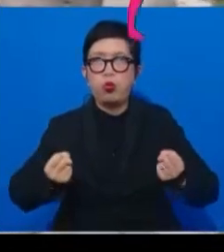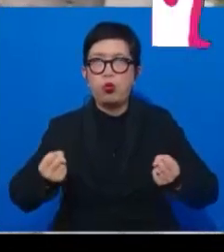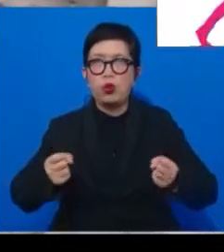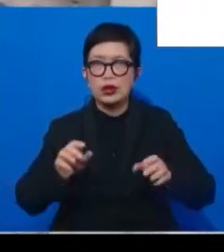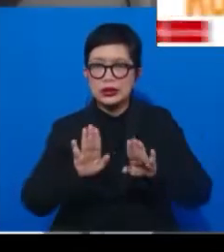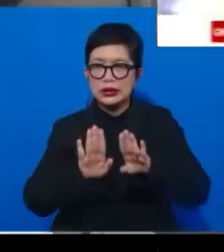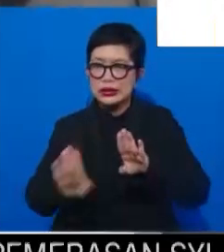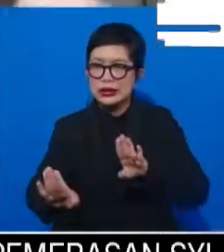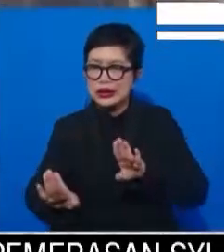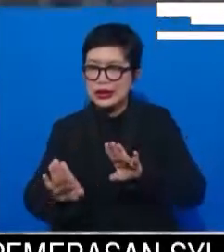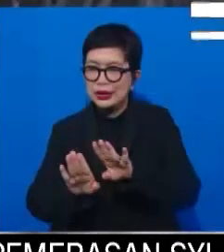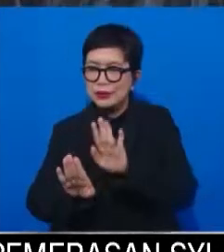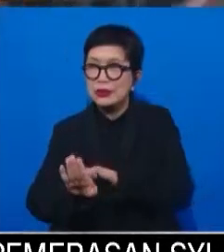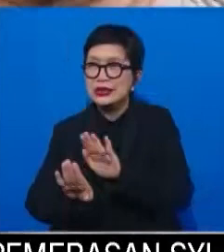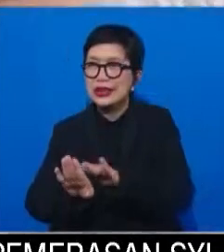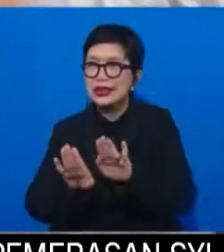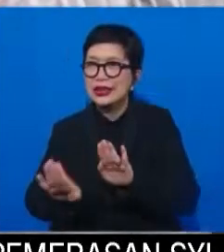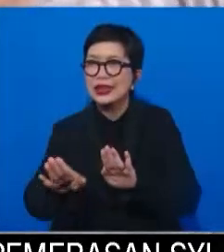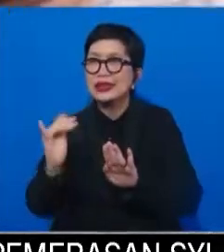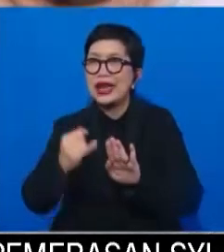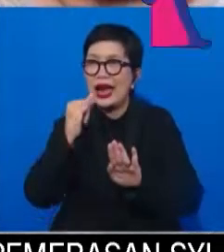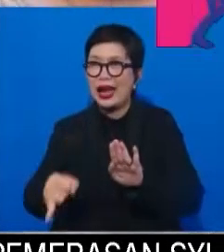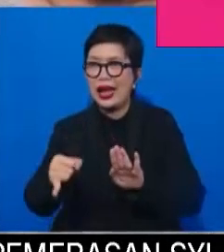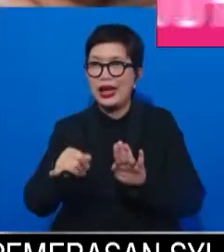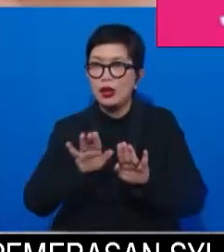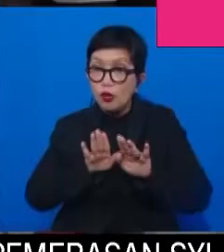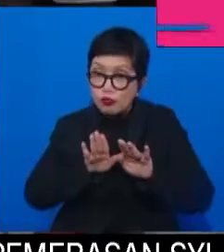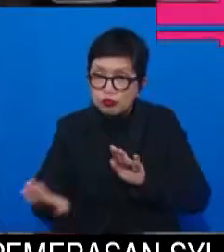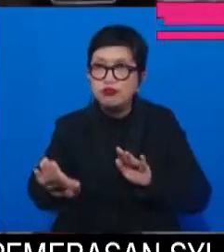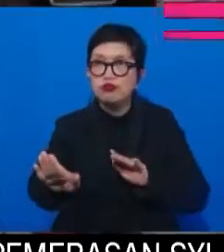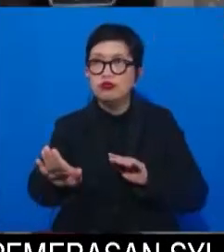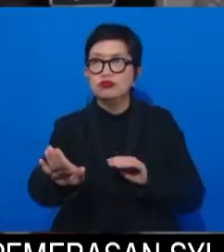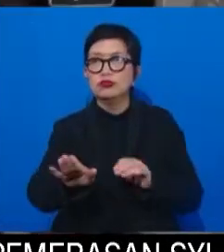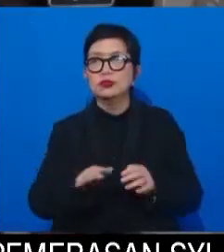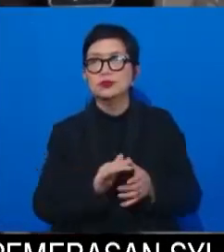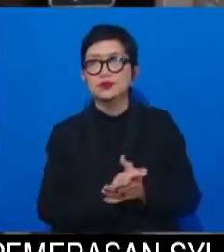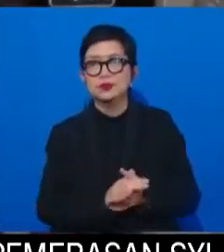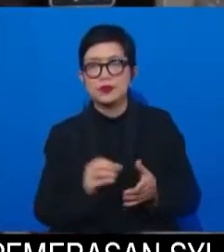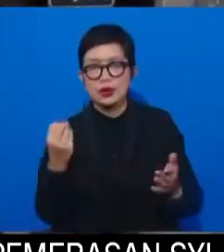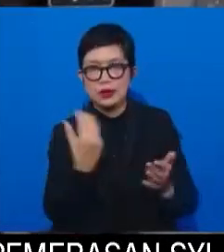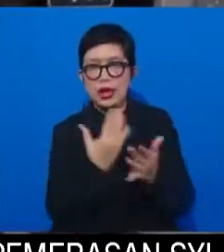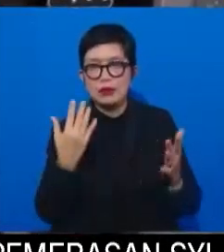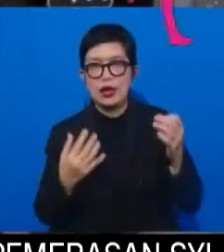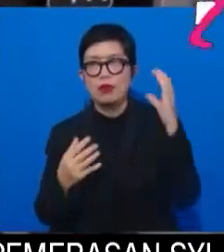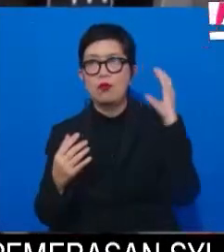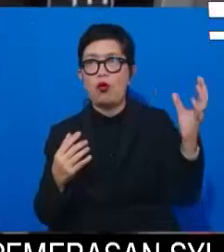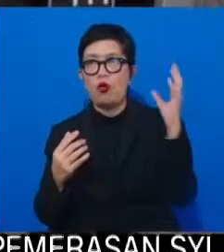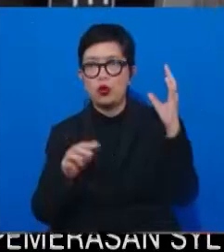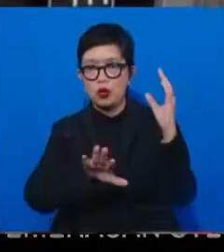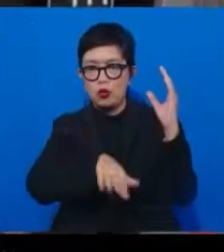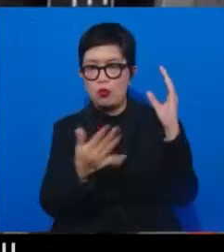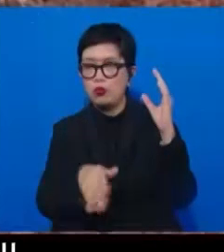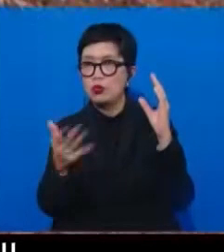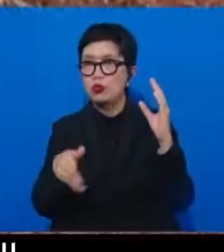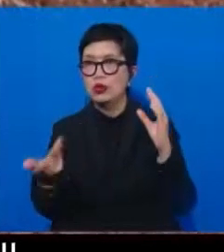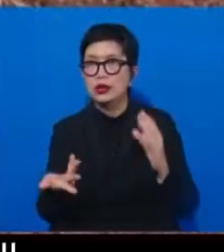menginjak pedal gas hingga membuat mobil box tanpa muatan melaju kencang dan menghantam pohon kemudian terguling. Beruntung dalam